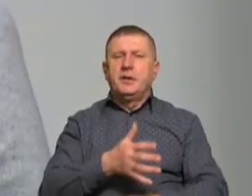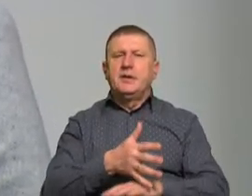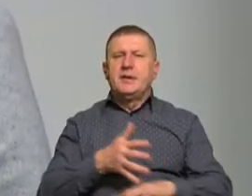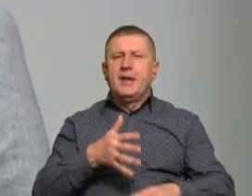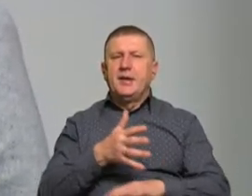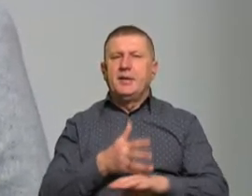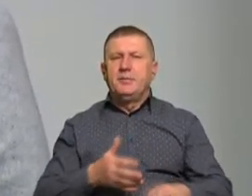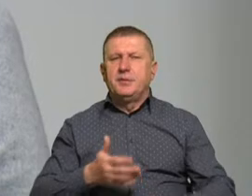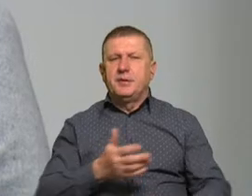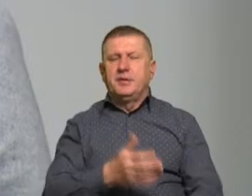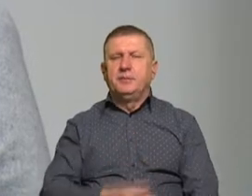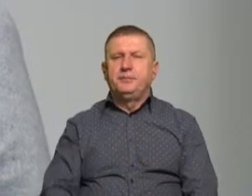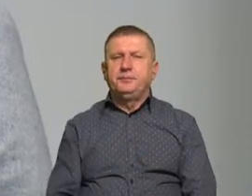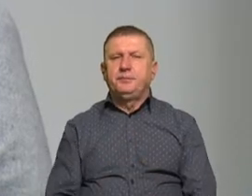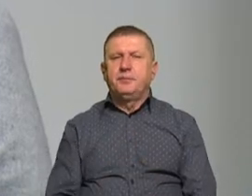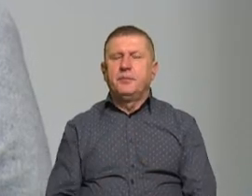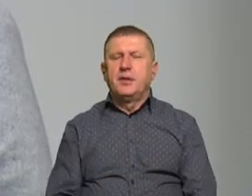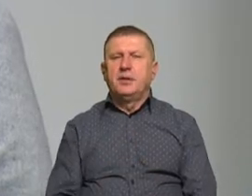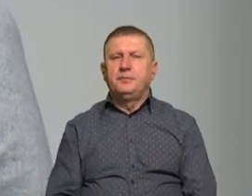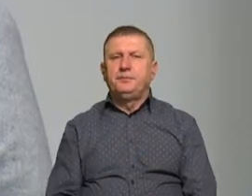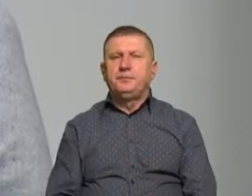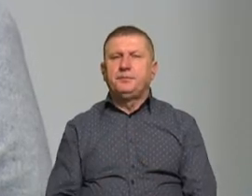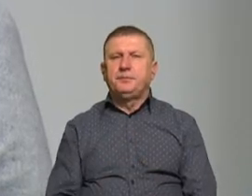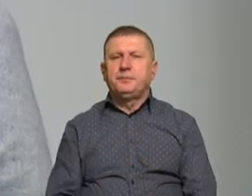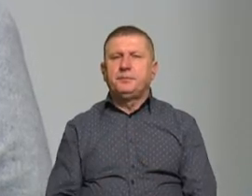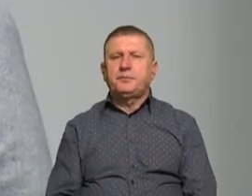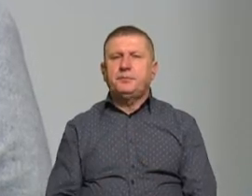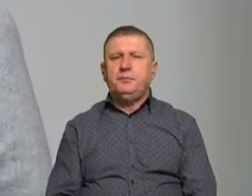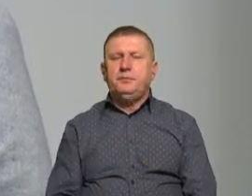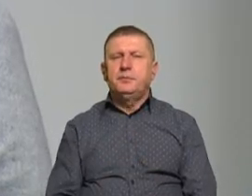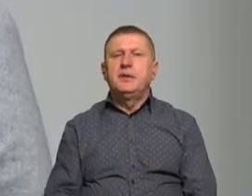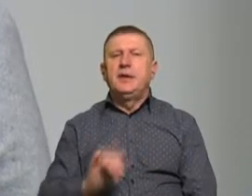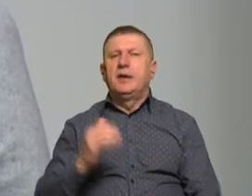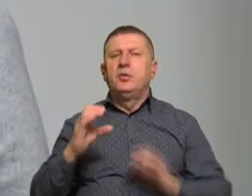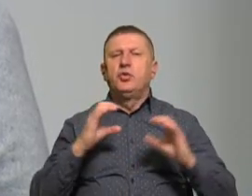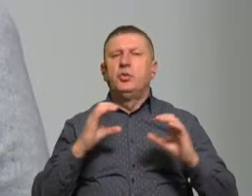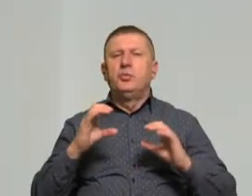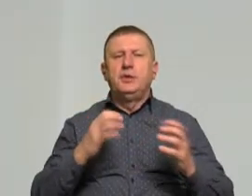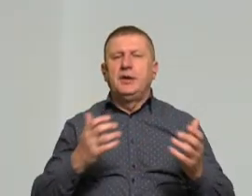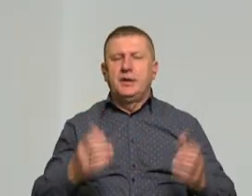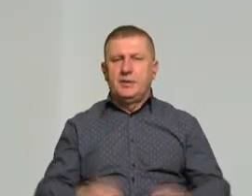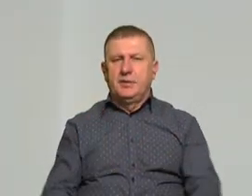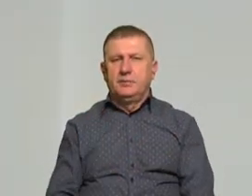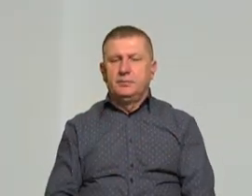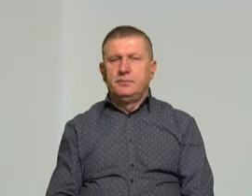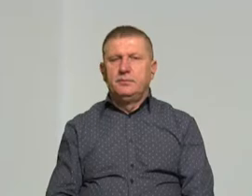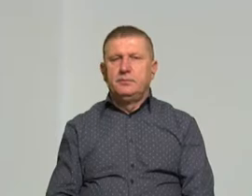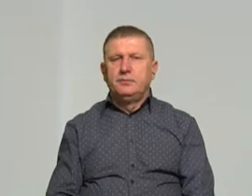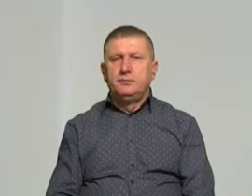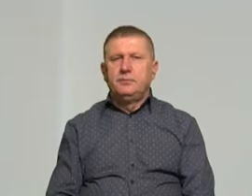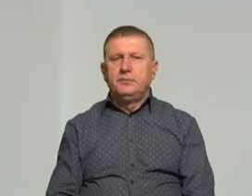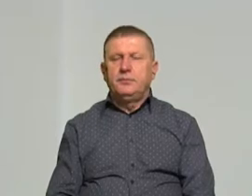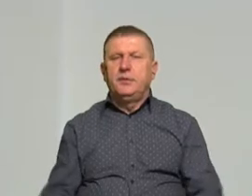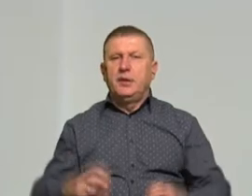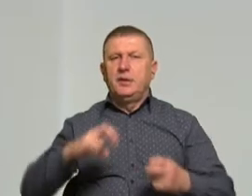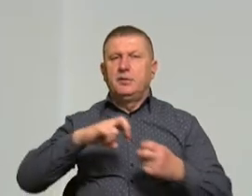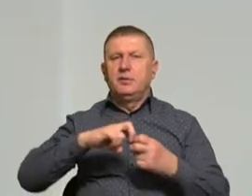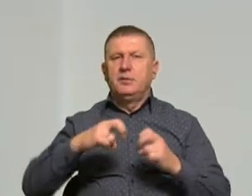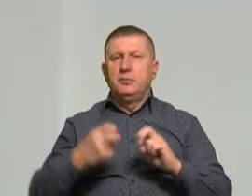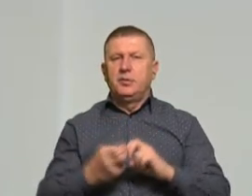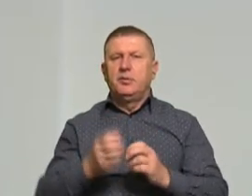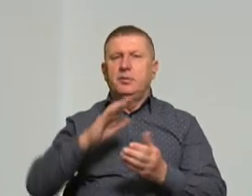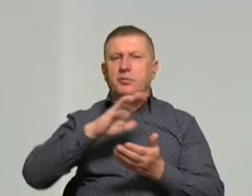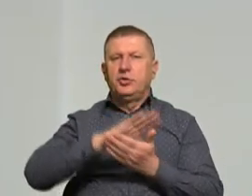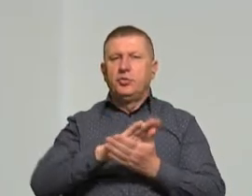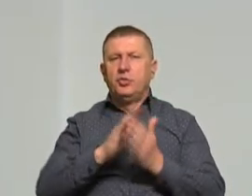Bardzo proszę powiedzieć o swojej koncepcji rozwiązania problemów komunikacyjnych naszego miasta. Bardzo dziękuję. Tak, problem jest bardzo